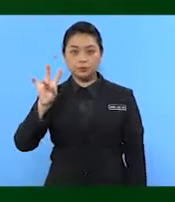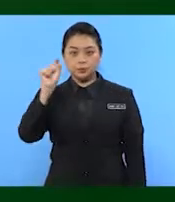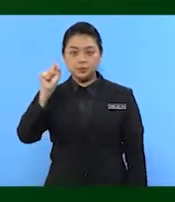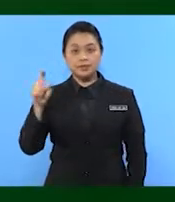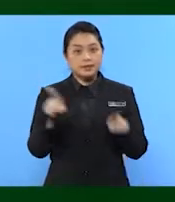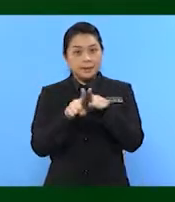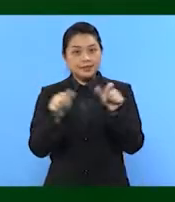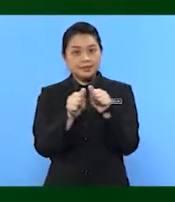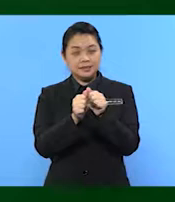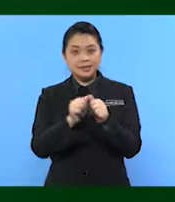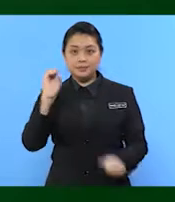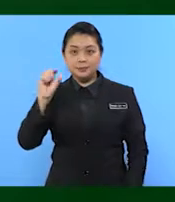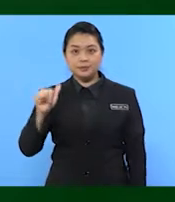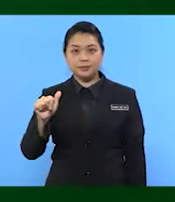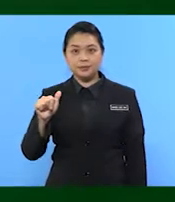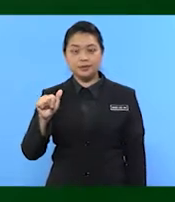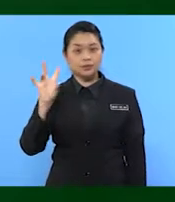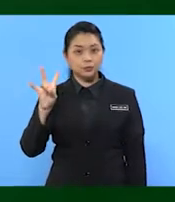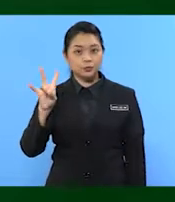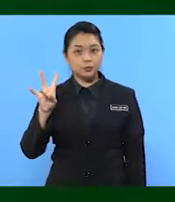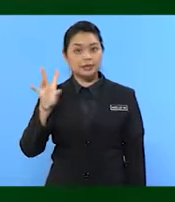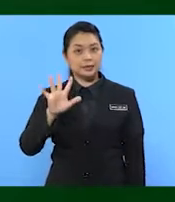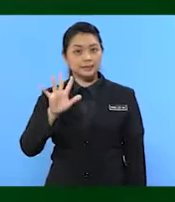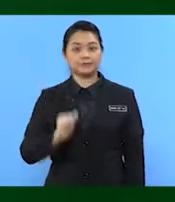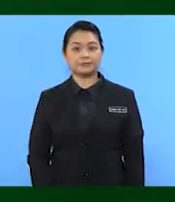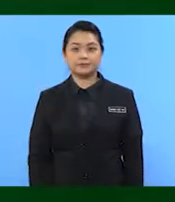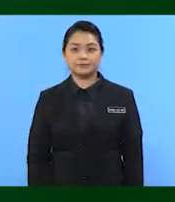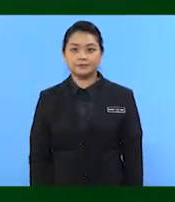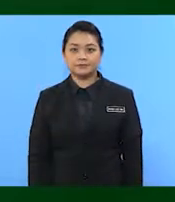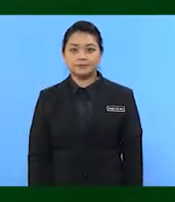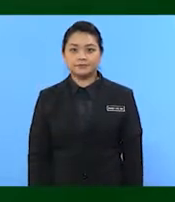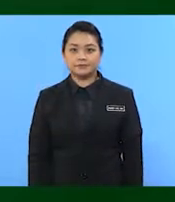sama dengan sifar perpuluhan 75.